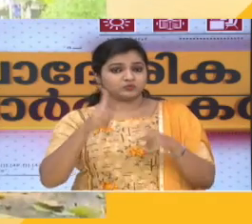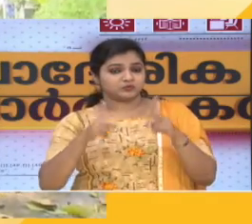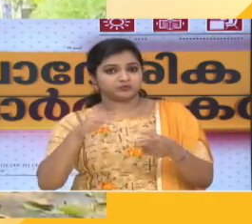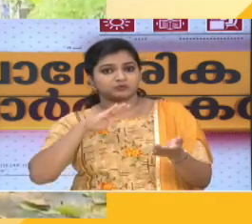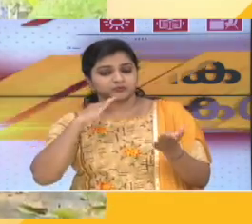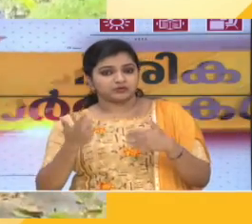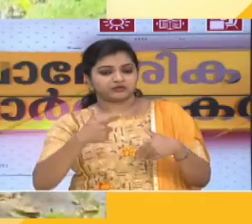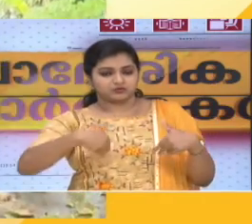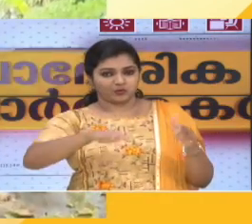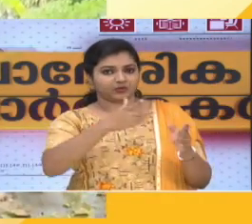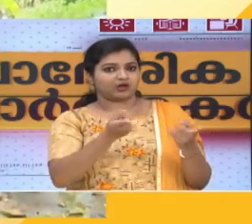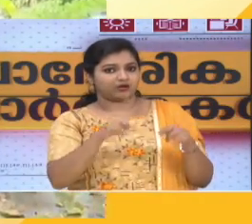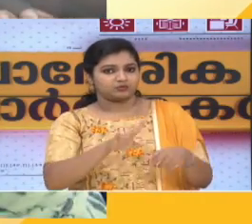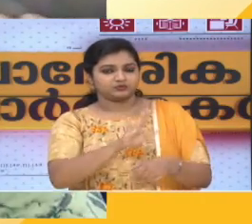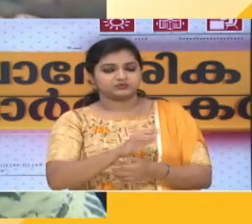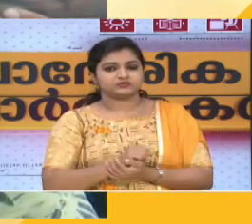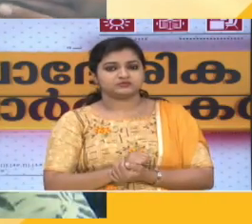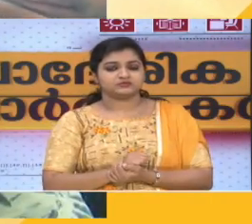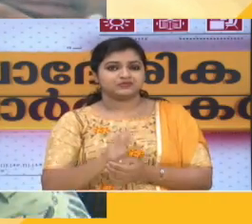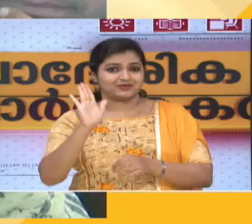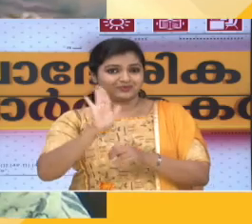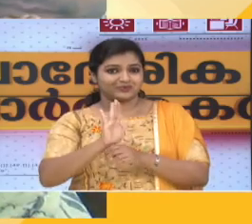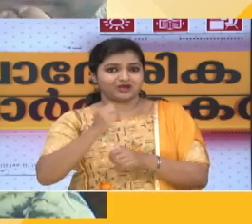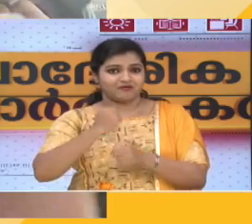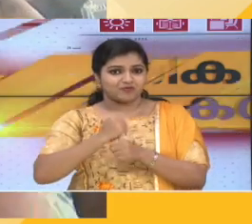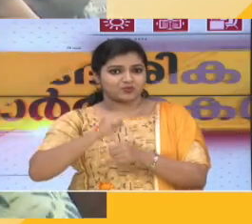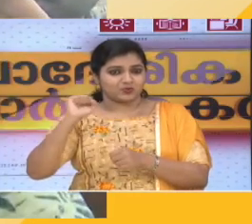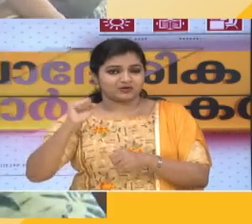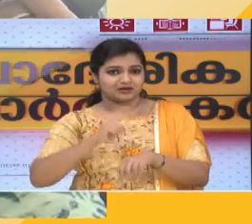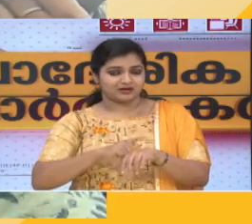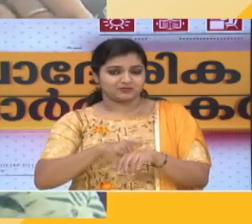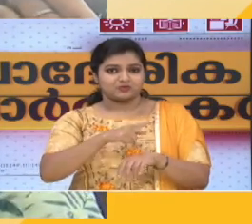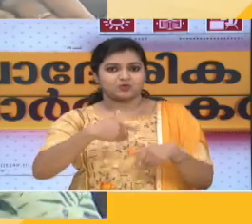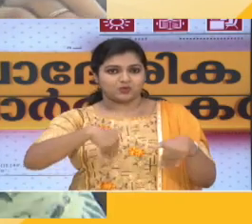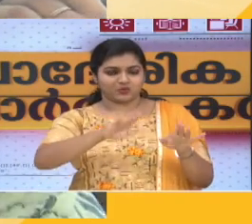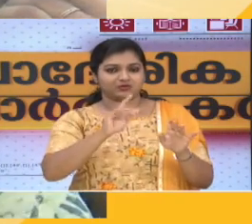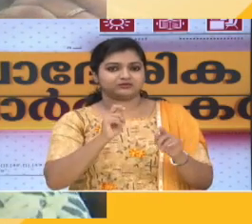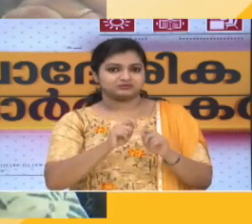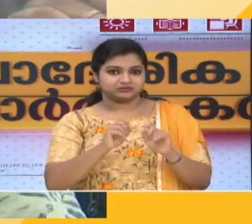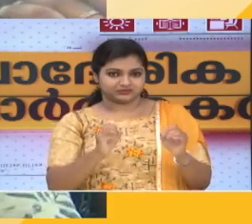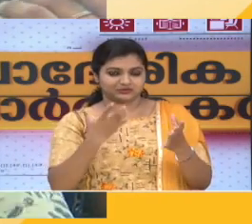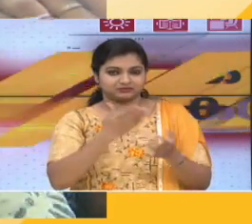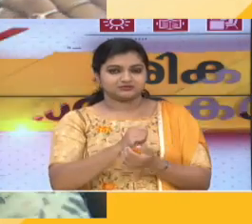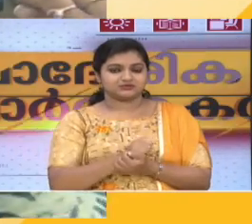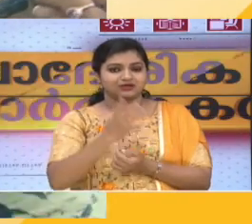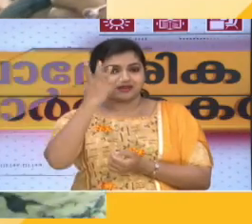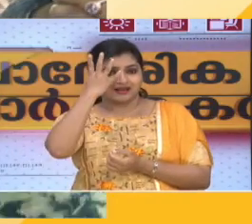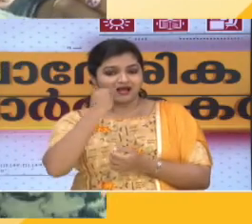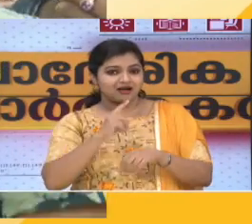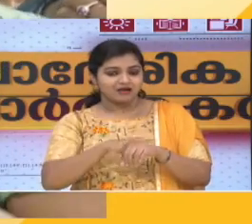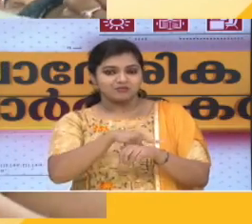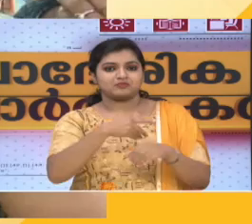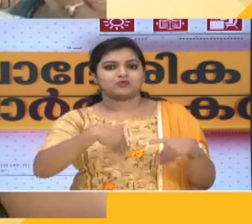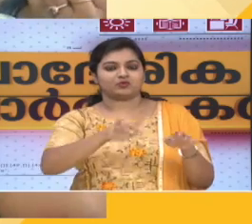ഈ ദുർഘടപാത കാരണമായി. UDF സർക്കാരിന്റെ കാലഘട്ടത്തിലാണ് ഈ റോഡ് വർക്ക് ചെയ്യുന്നത്. രാത്രിയിലാണ് ഈ റോഡിന്റെ ഫുള്ള് വർക്ക്